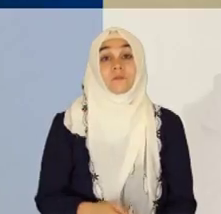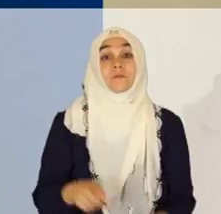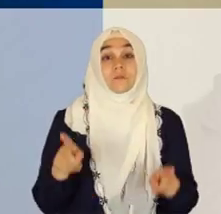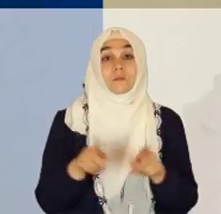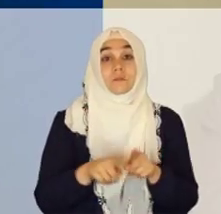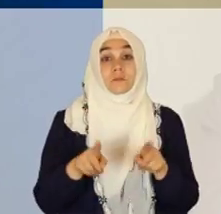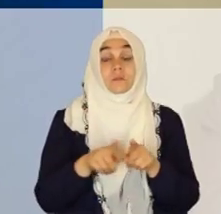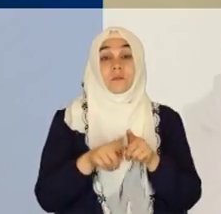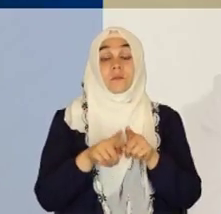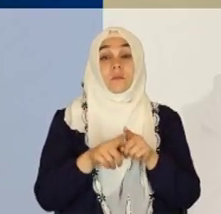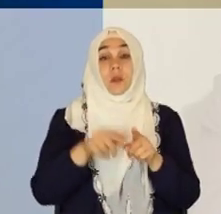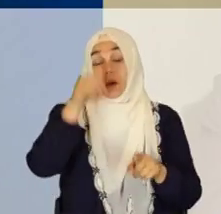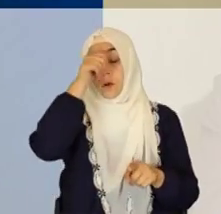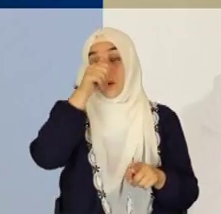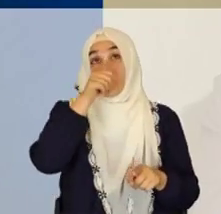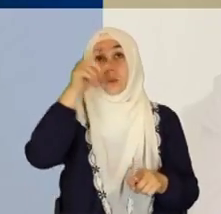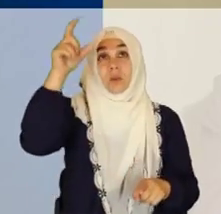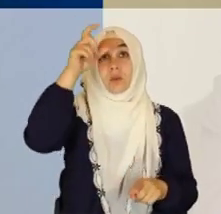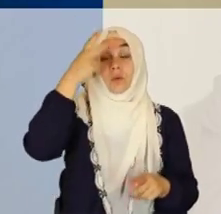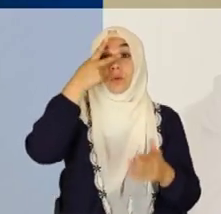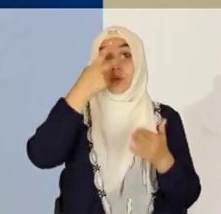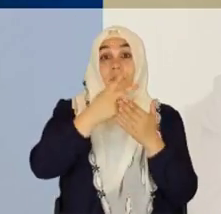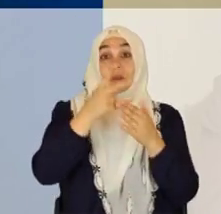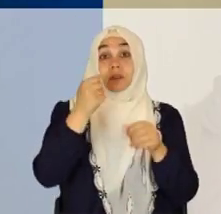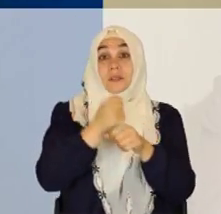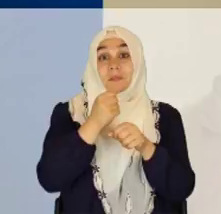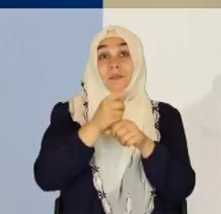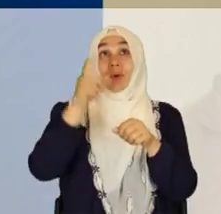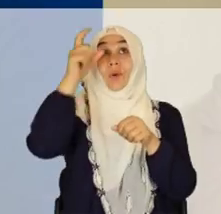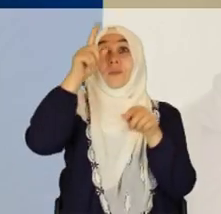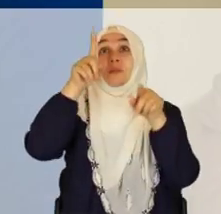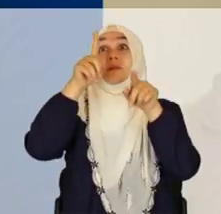ana shu oy ko'rish marosimi bor.